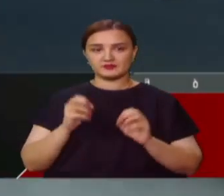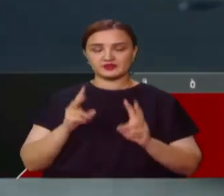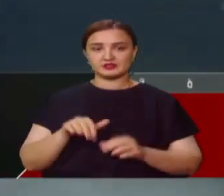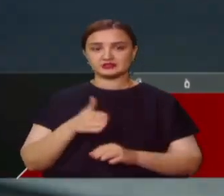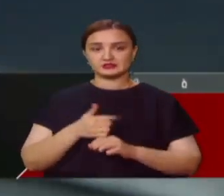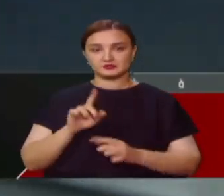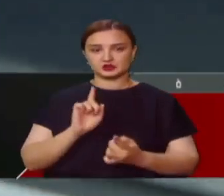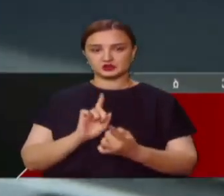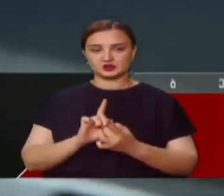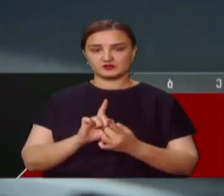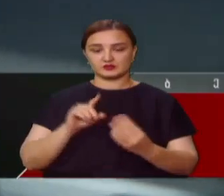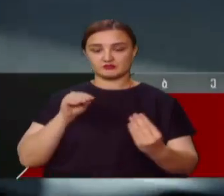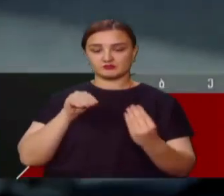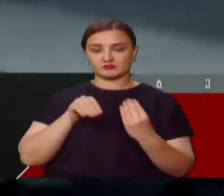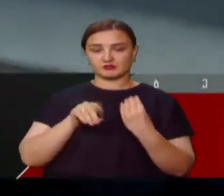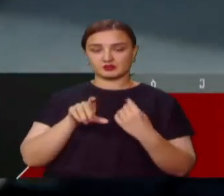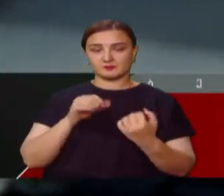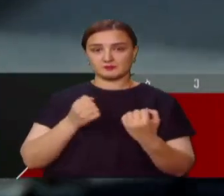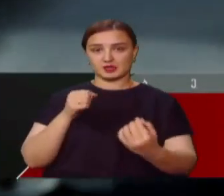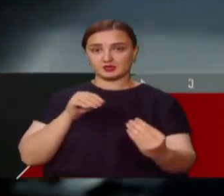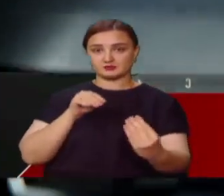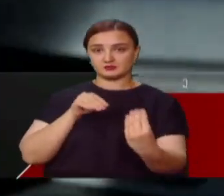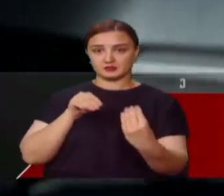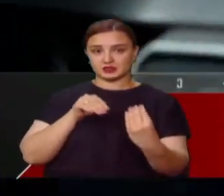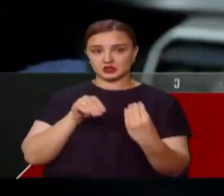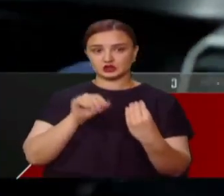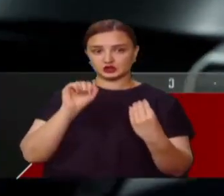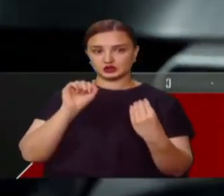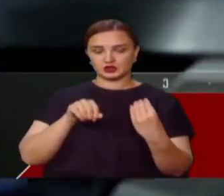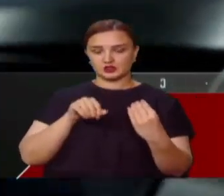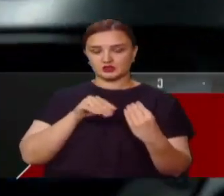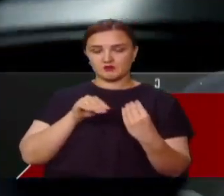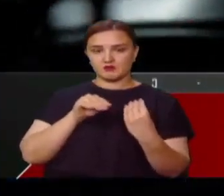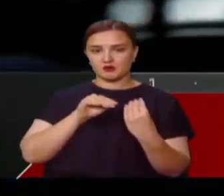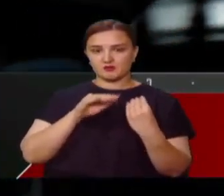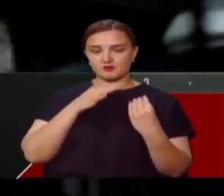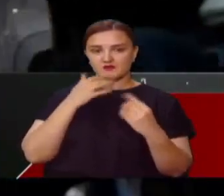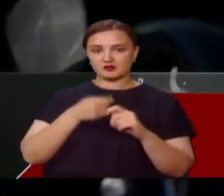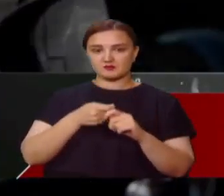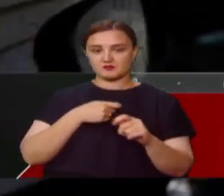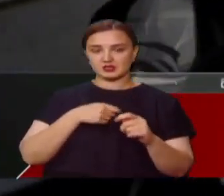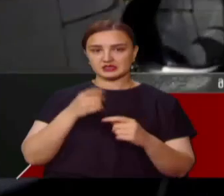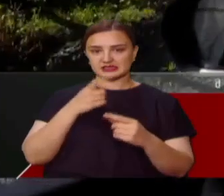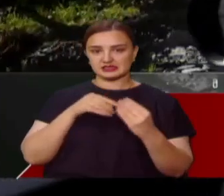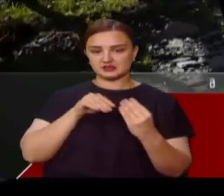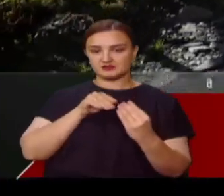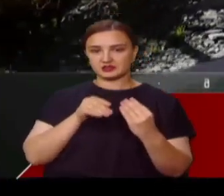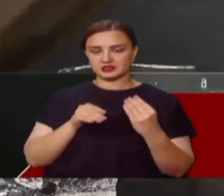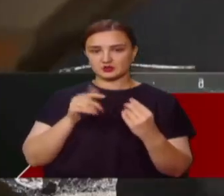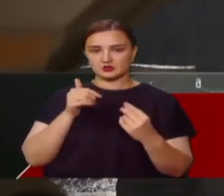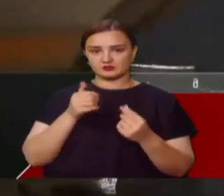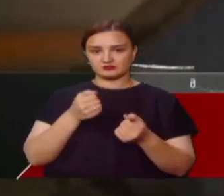სწორედ შეხვედრაა. საპირისპირო მხრიდან მომავალი ავტომობილის რამაც შესაძლოა უფსკრულის პირას ათობით მეტრის უკუსვლით მოძრაობა